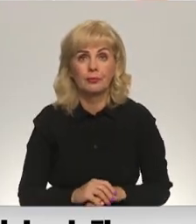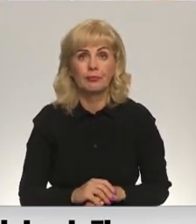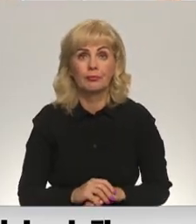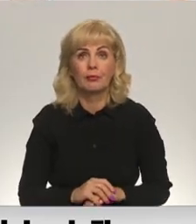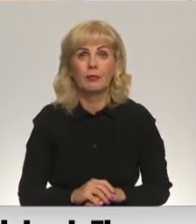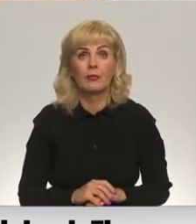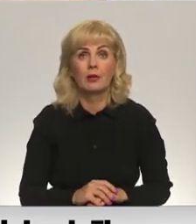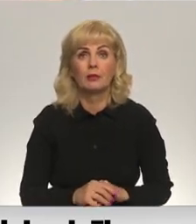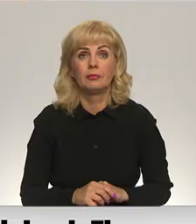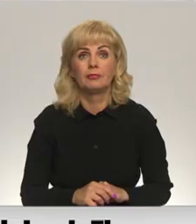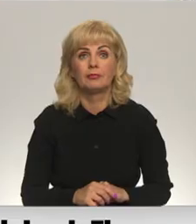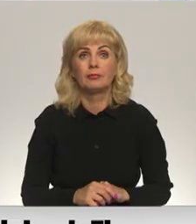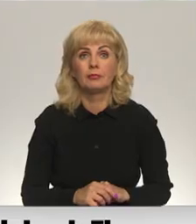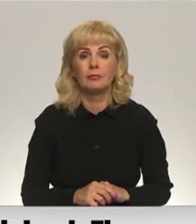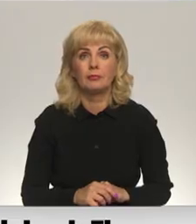Latvijas televīzija.